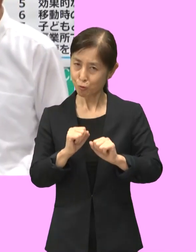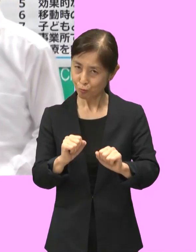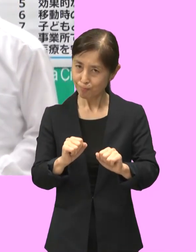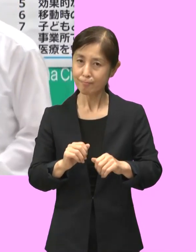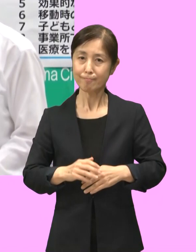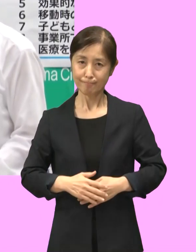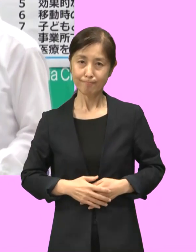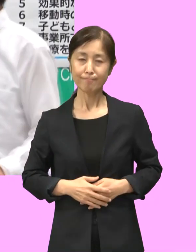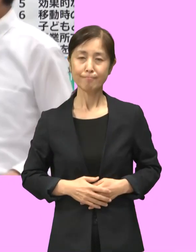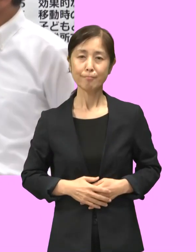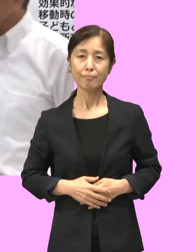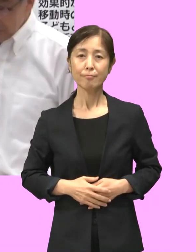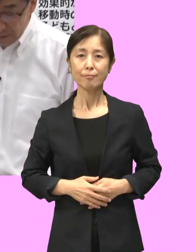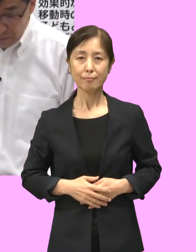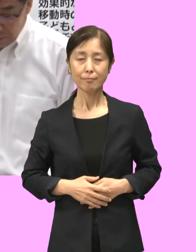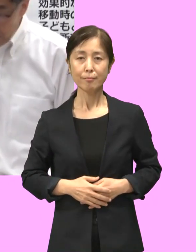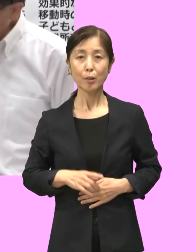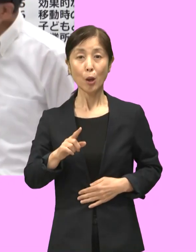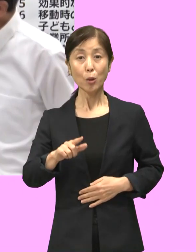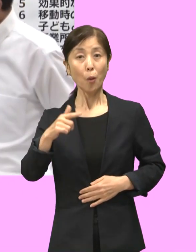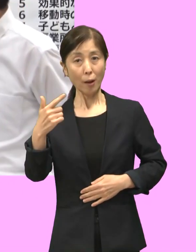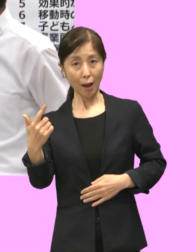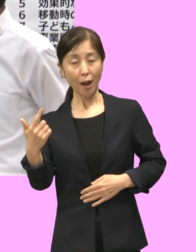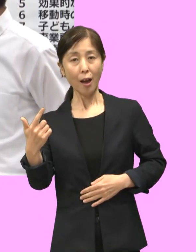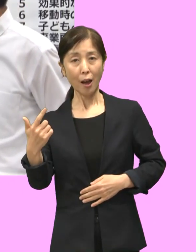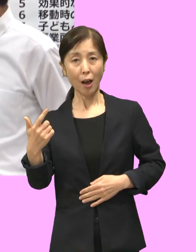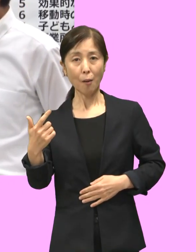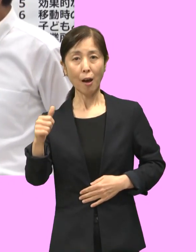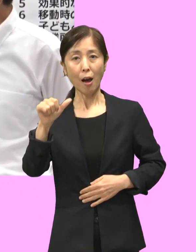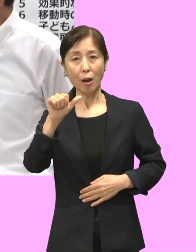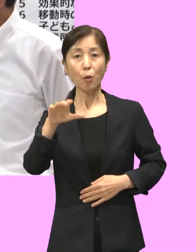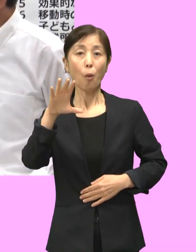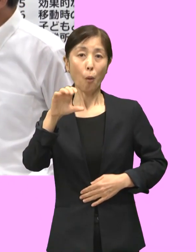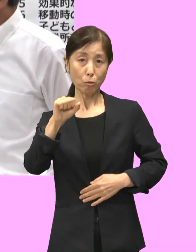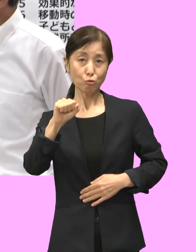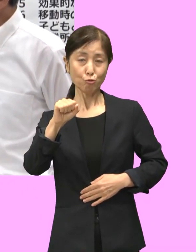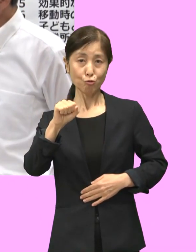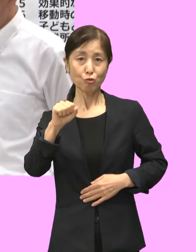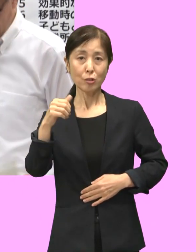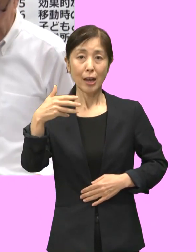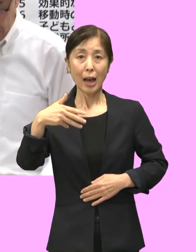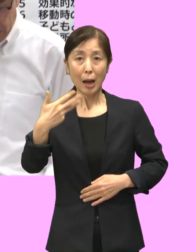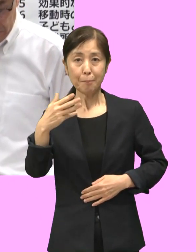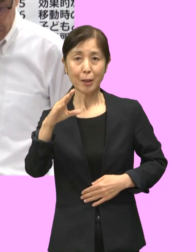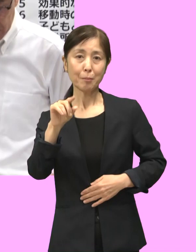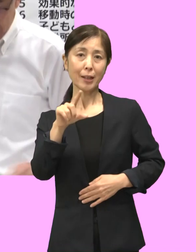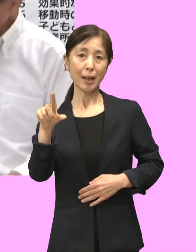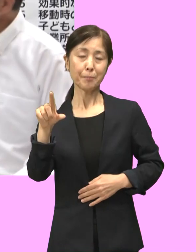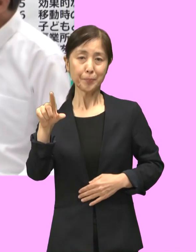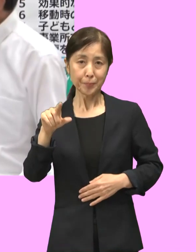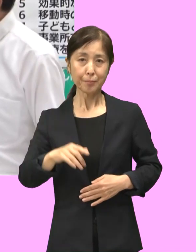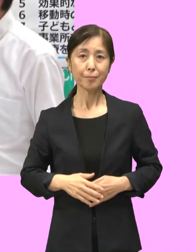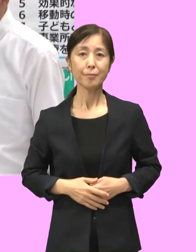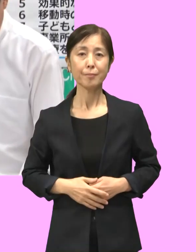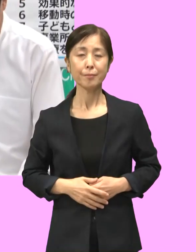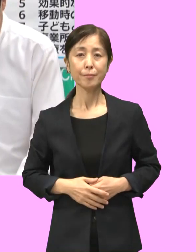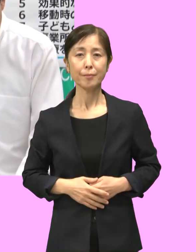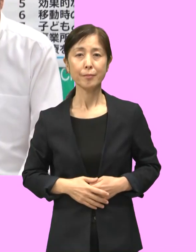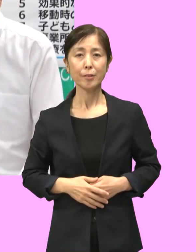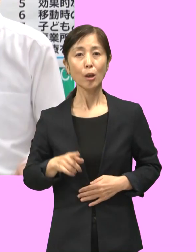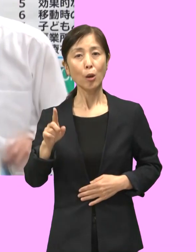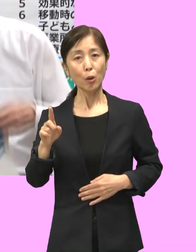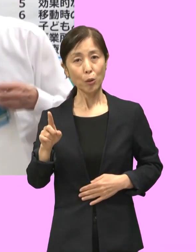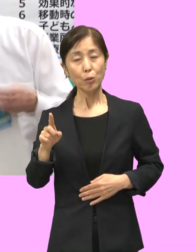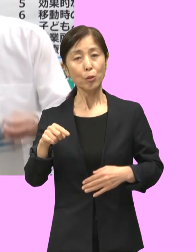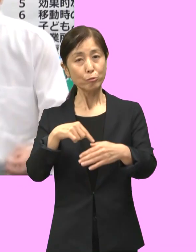。でその他は、5億800万円余であります。そ